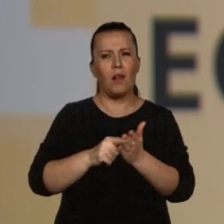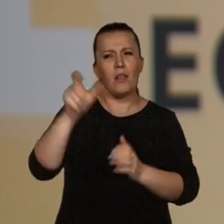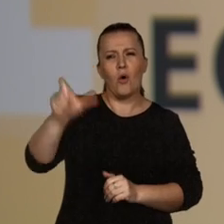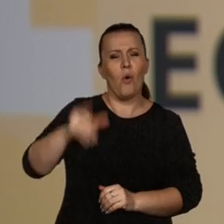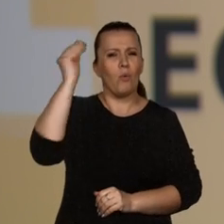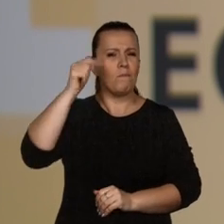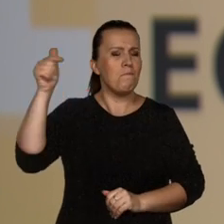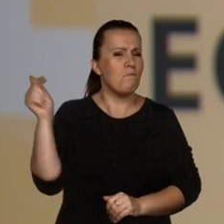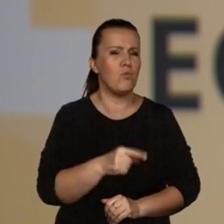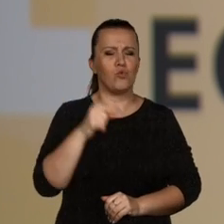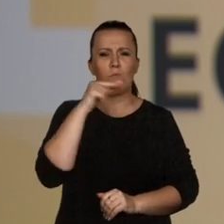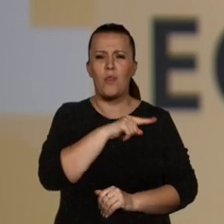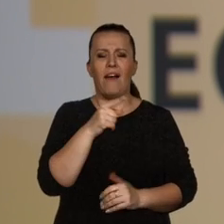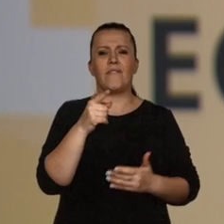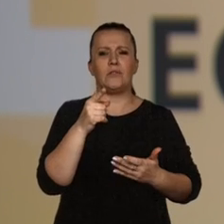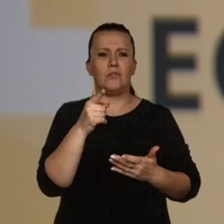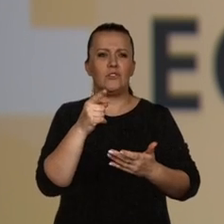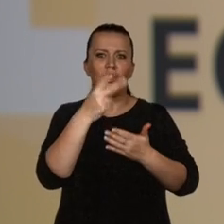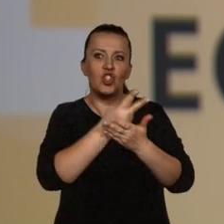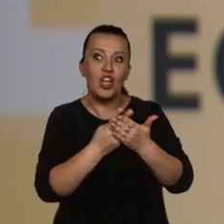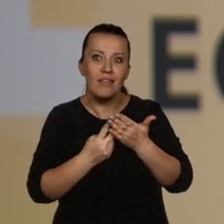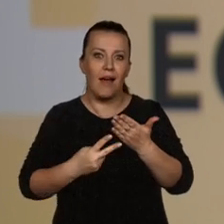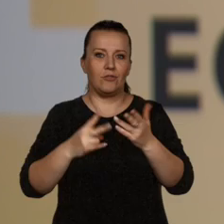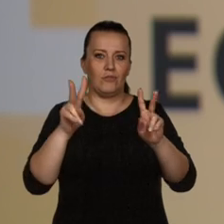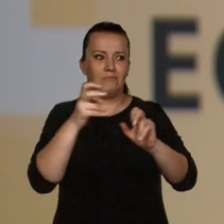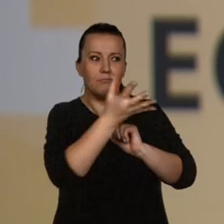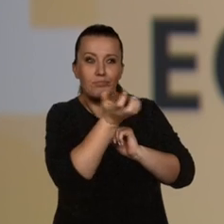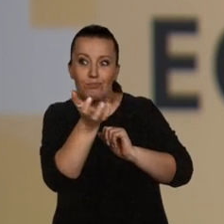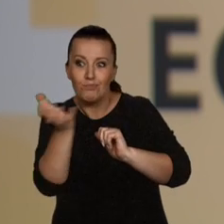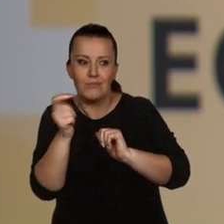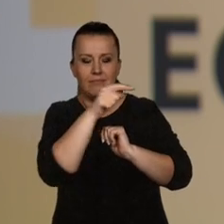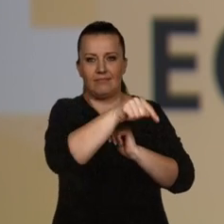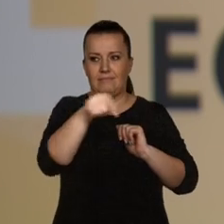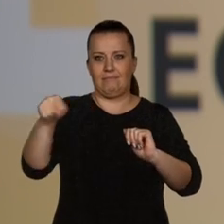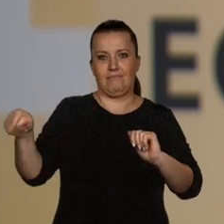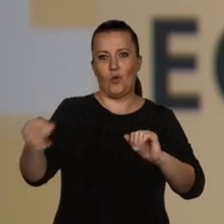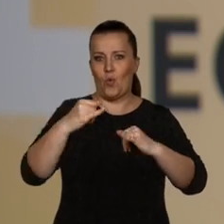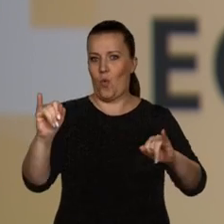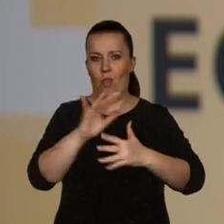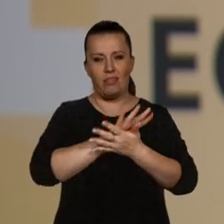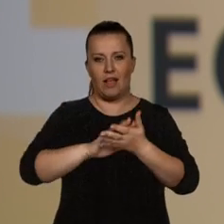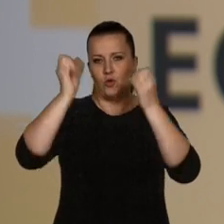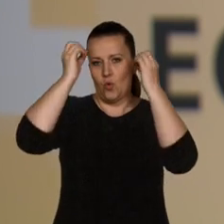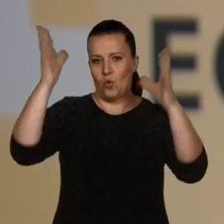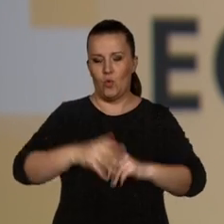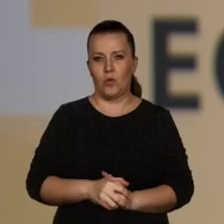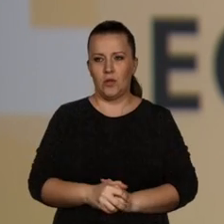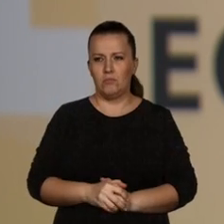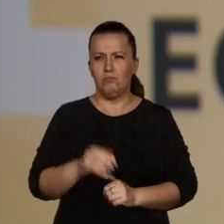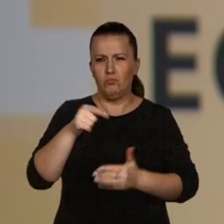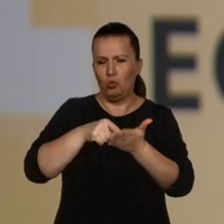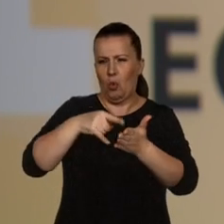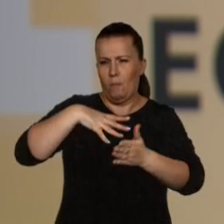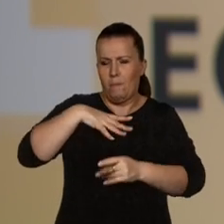kultury. Musisz umieć teksty kultury czytać w sposób kompetentny. Tego uczymy się w szkole.